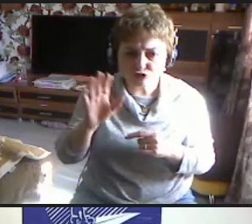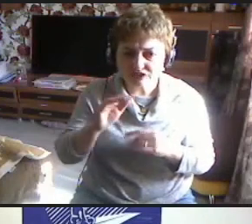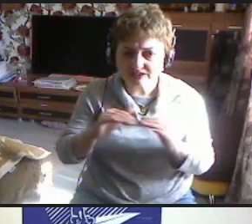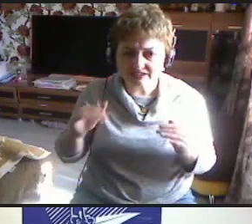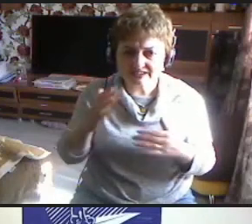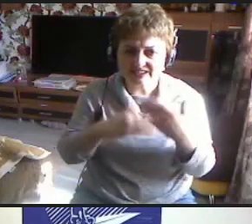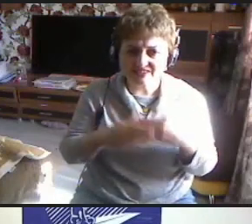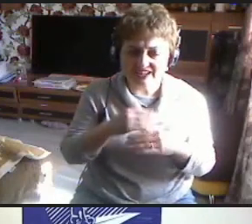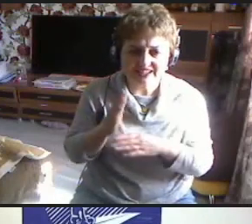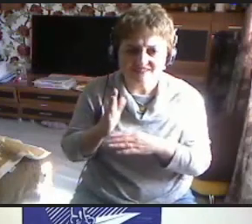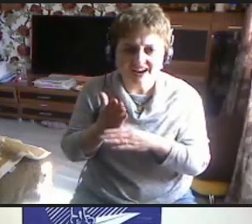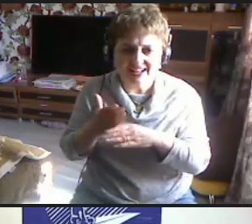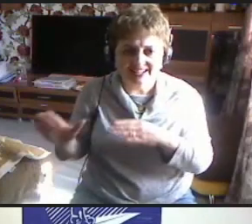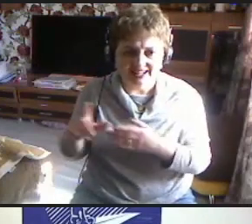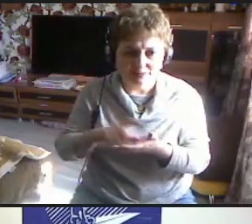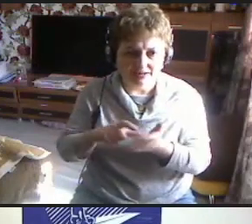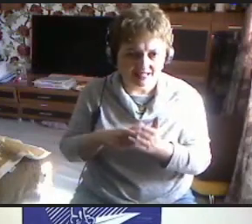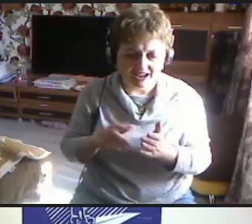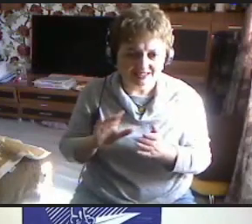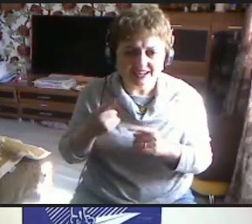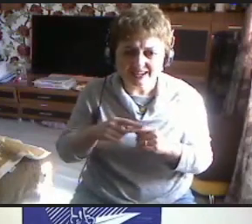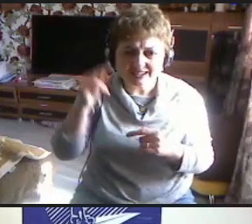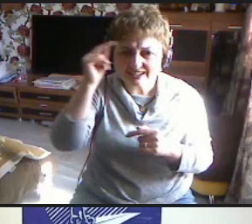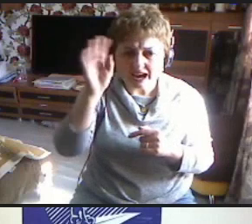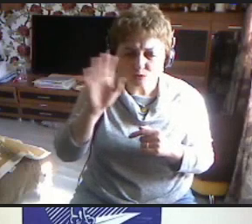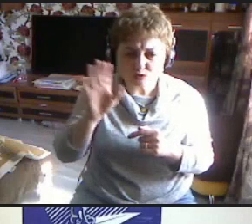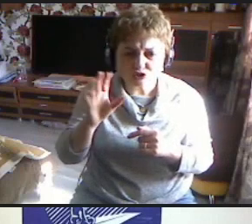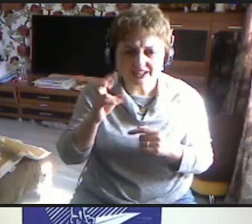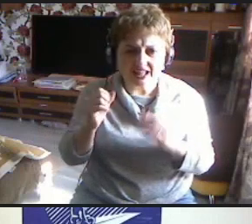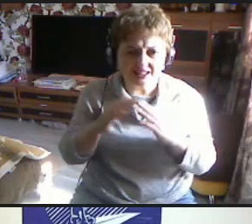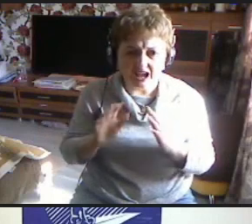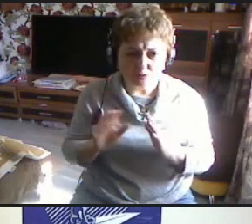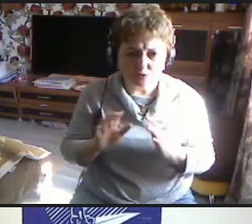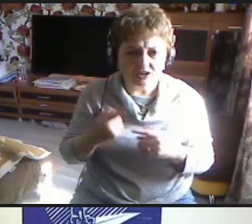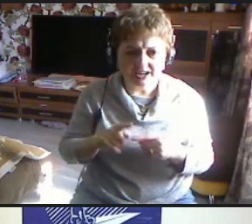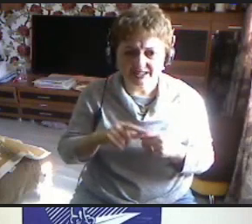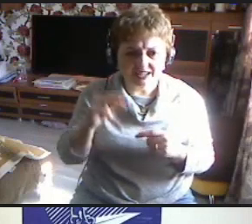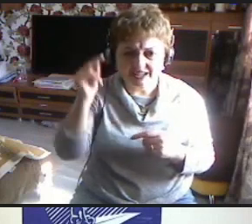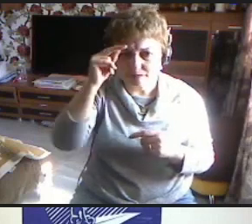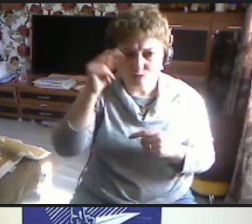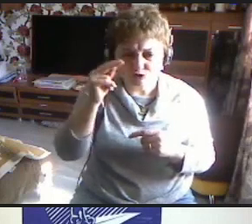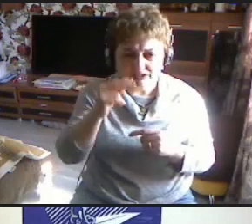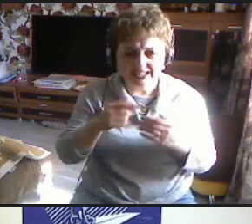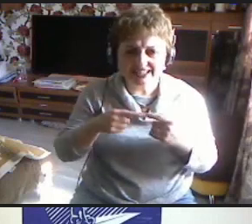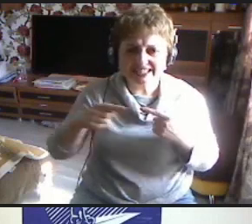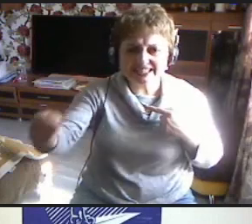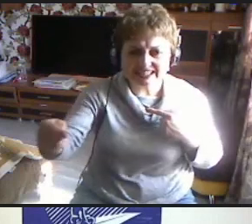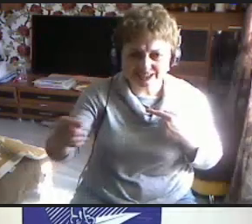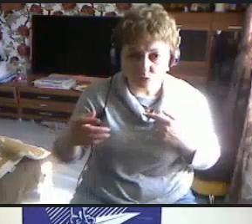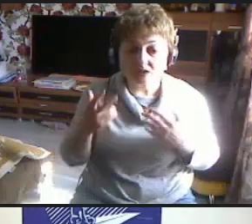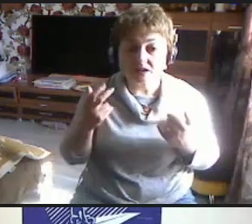отдельном классе. Это не обучение на дому, не обучение дистанционное. Да, Это